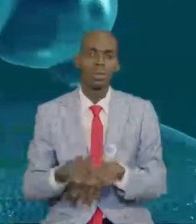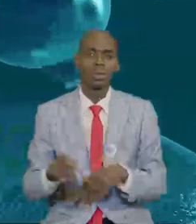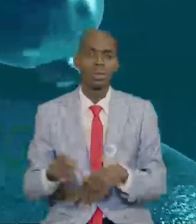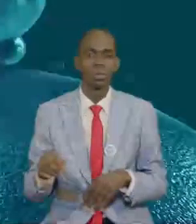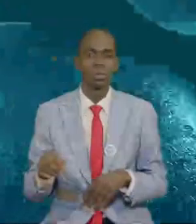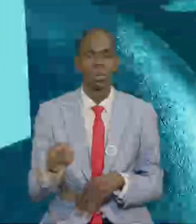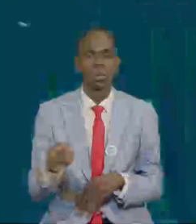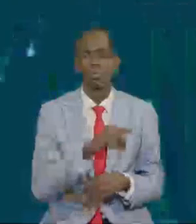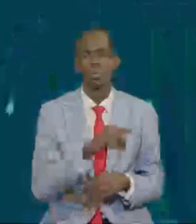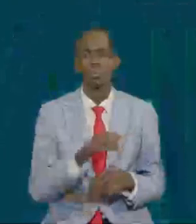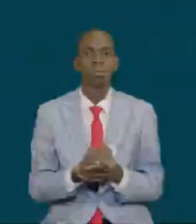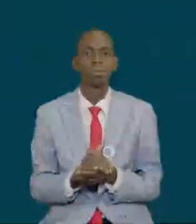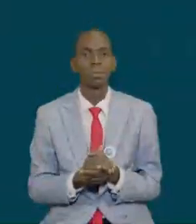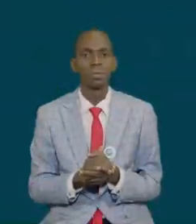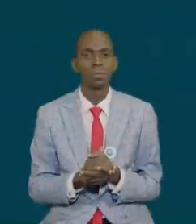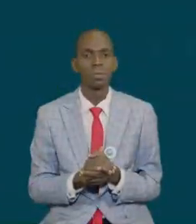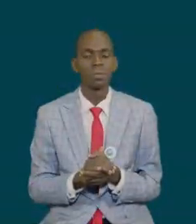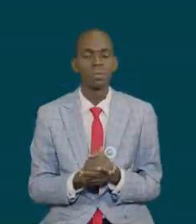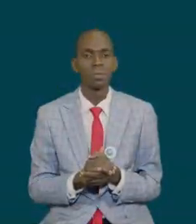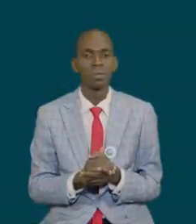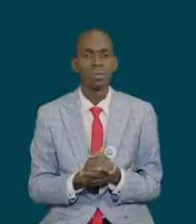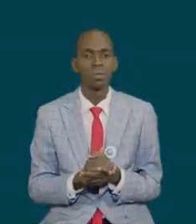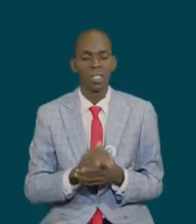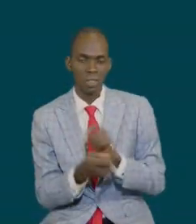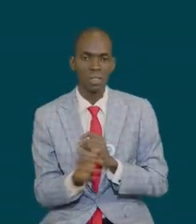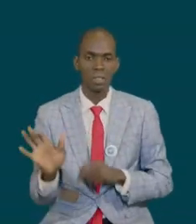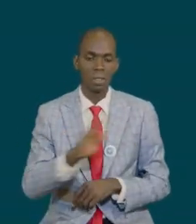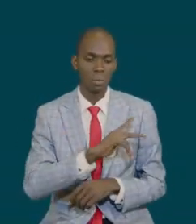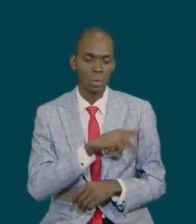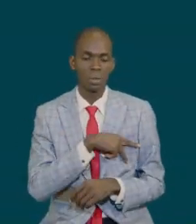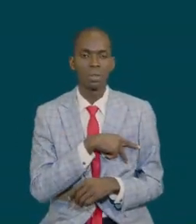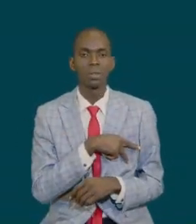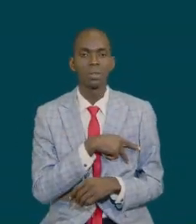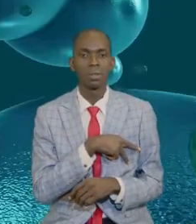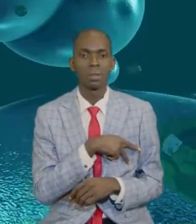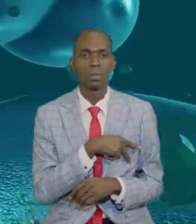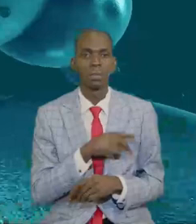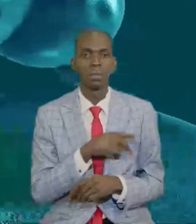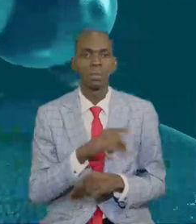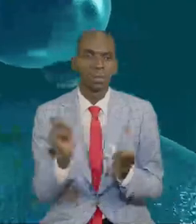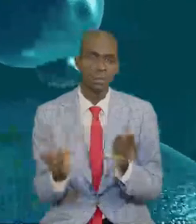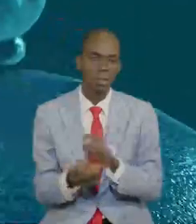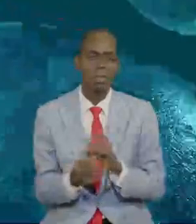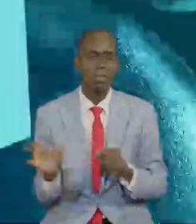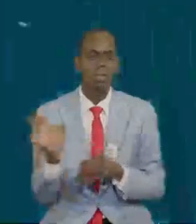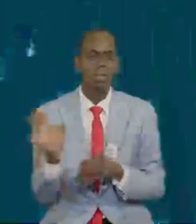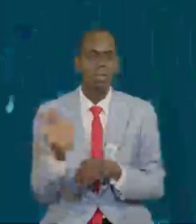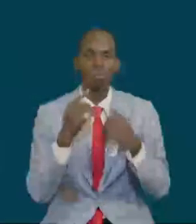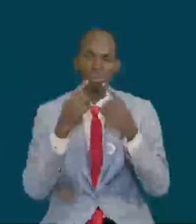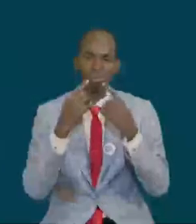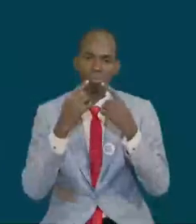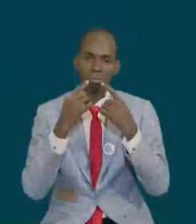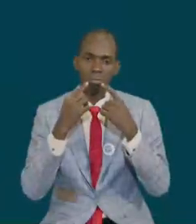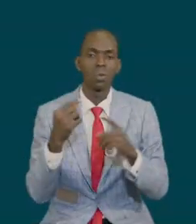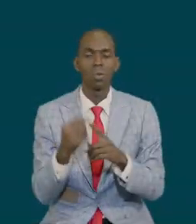puissance de l'Esprit est venue également sur eux. Change their personality. A changé leur personnalité. Change their proclamation. A changé leur